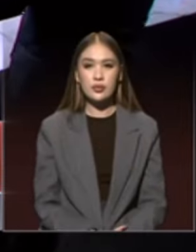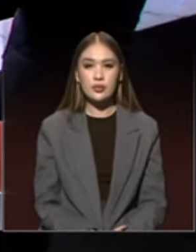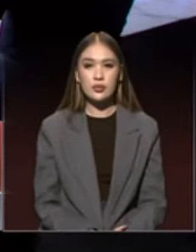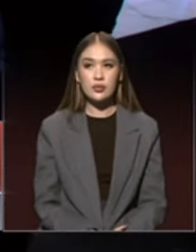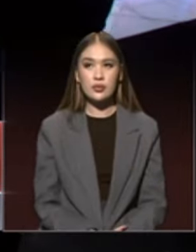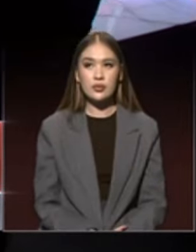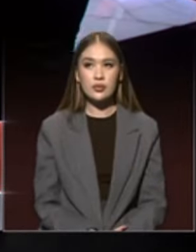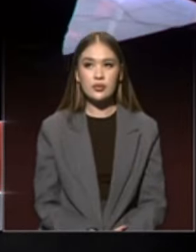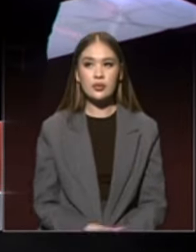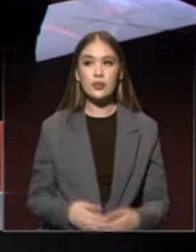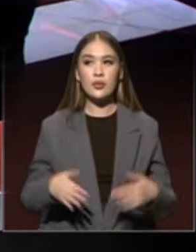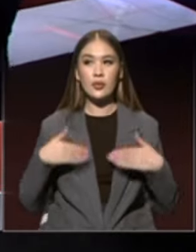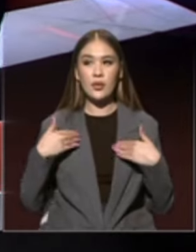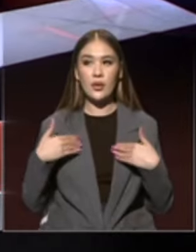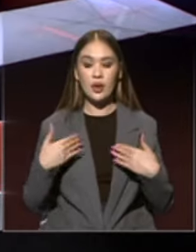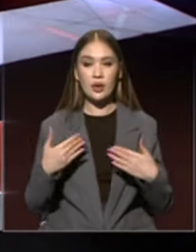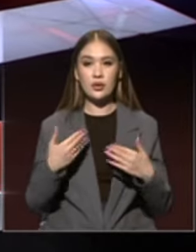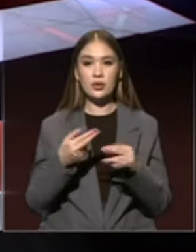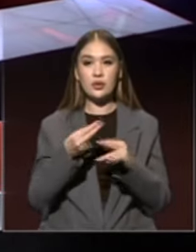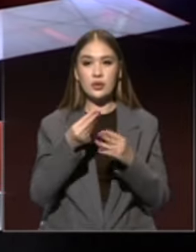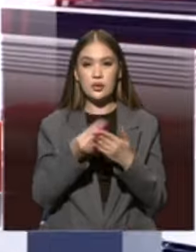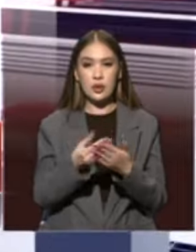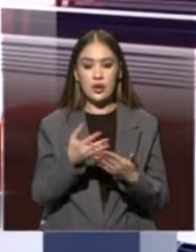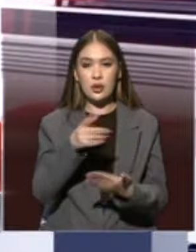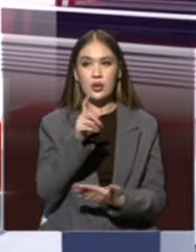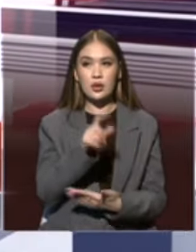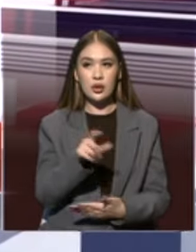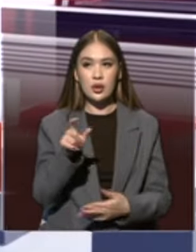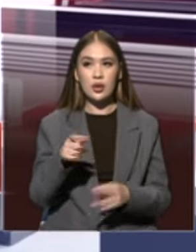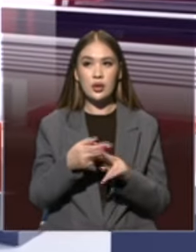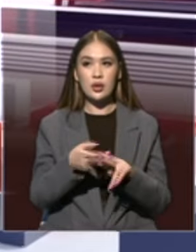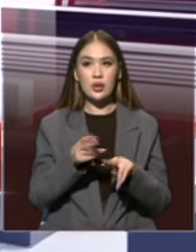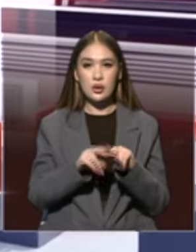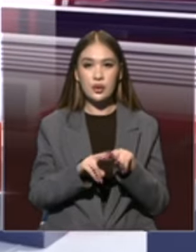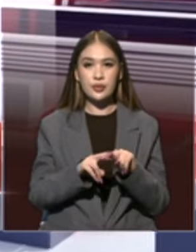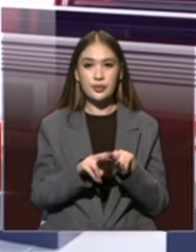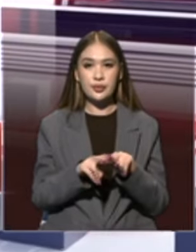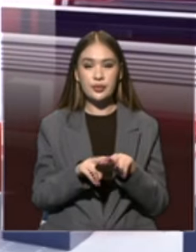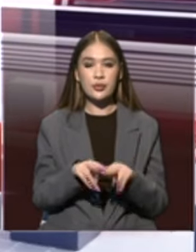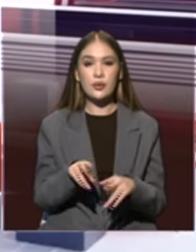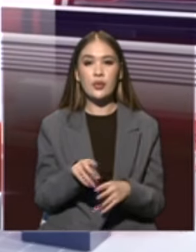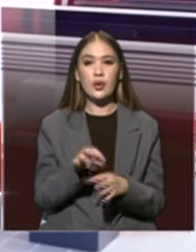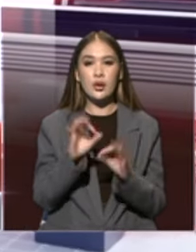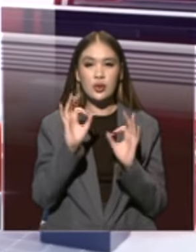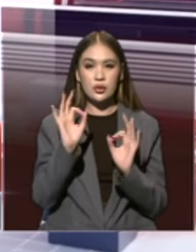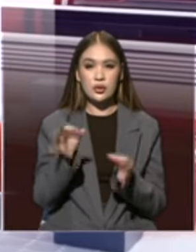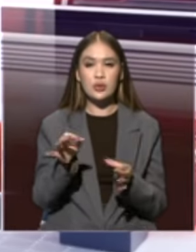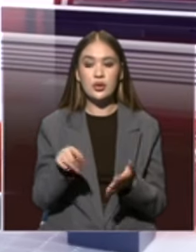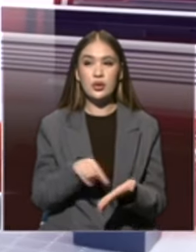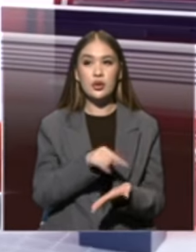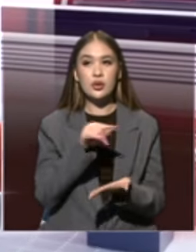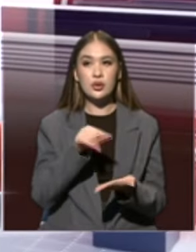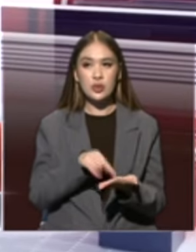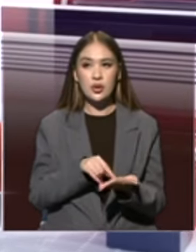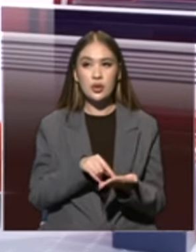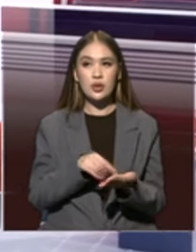Тағы да сауалыңыздар ма, құрметті көрермендер? Бұл жерде енді сұрақтың қарайын орынды. Дегенмен де